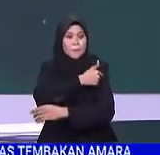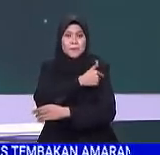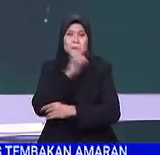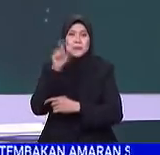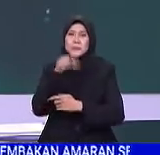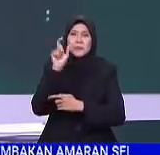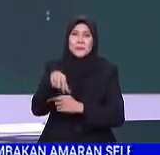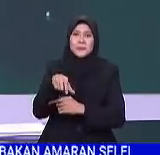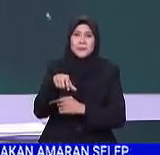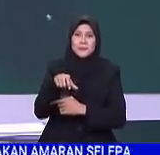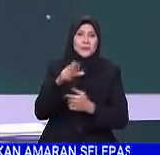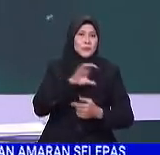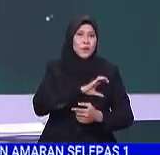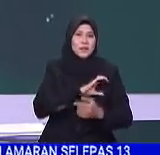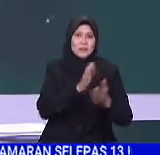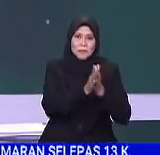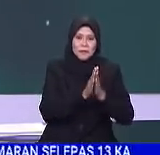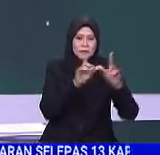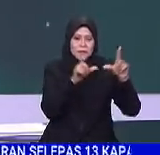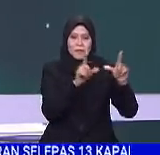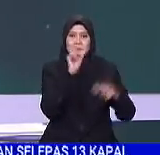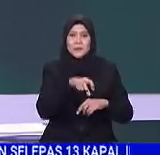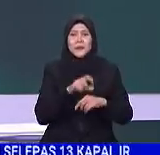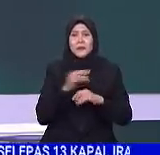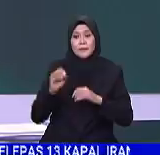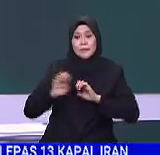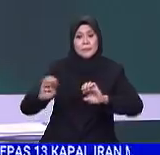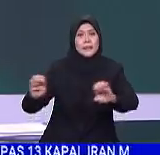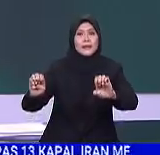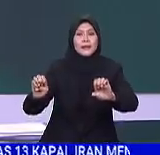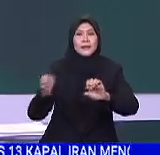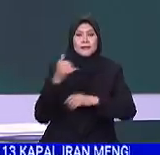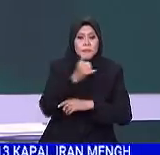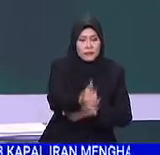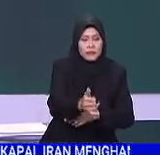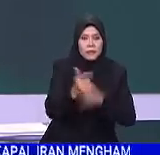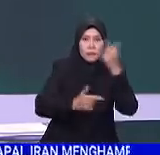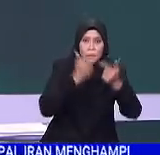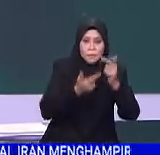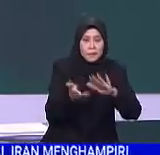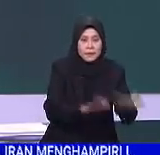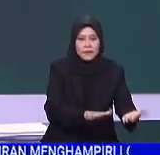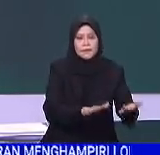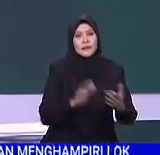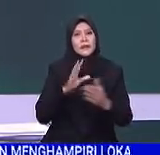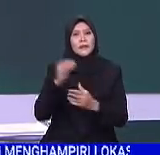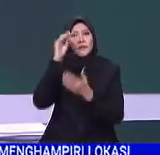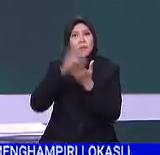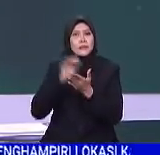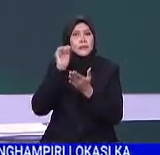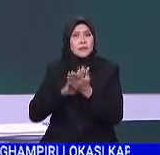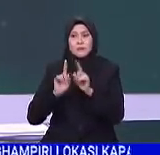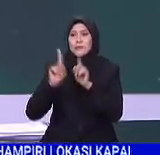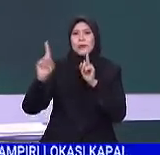perlu permit polis. Yang kecemasan-kecemasan lain, ziarah kematian, pasangan jarak jauh, yang ini